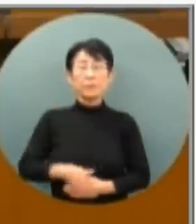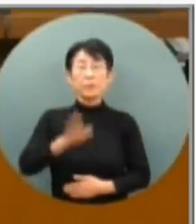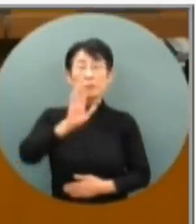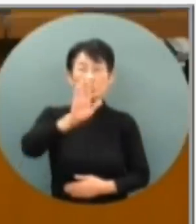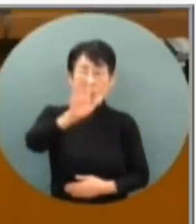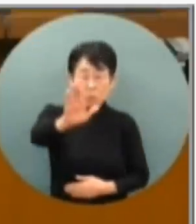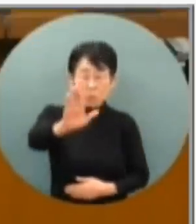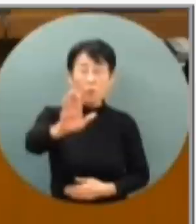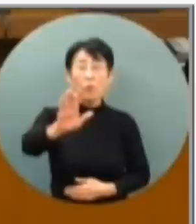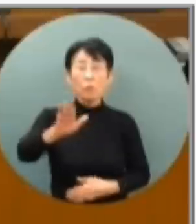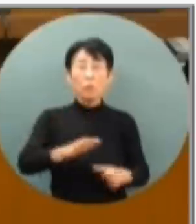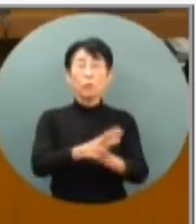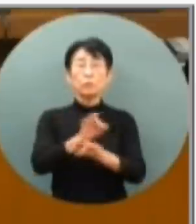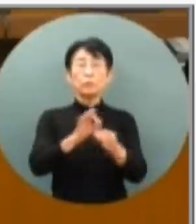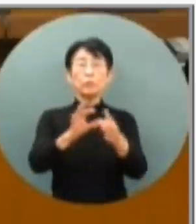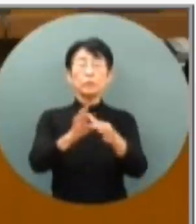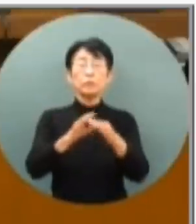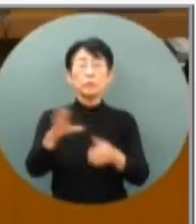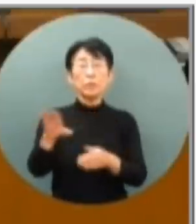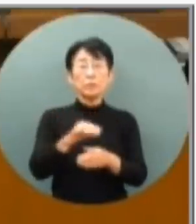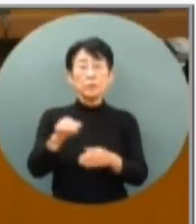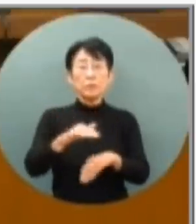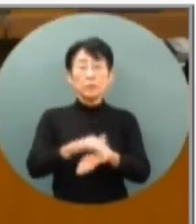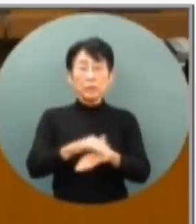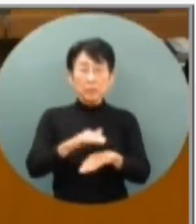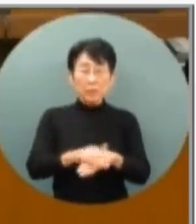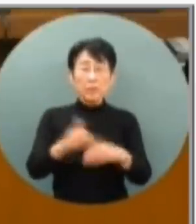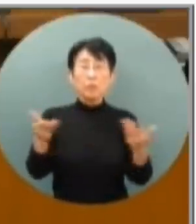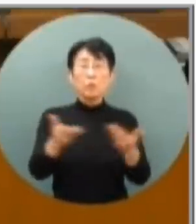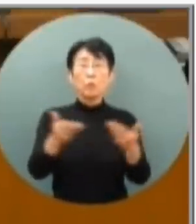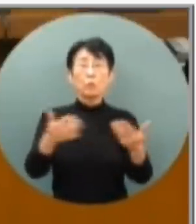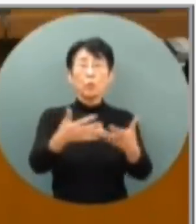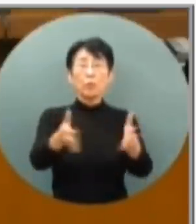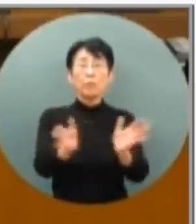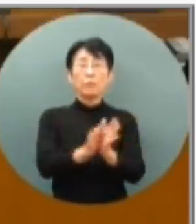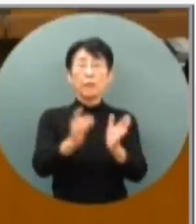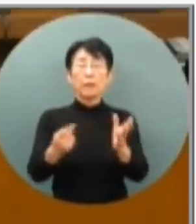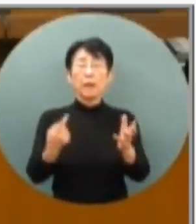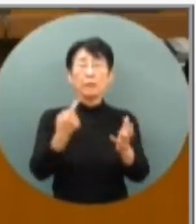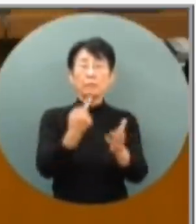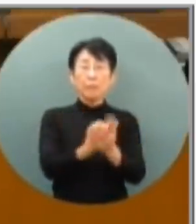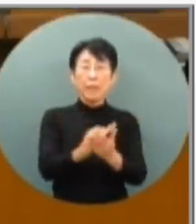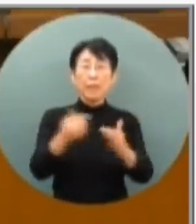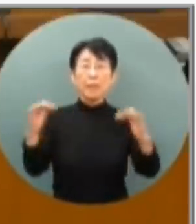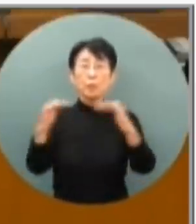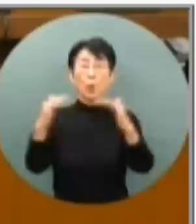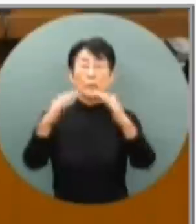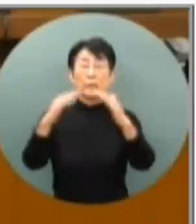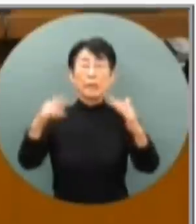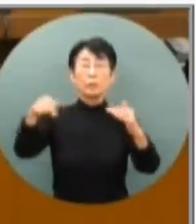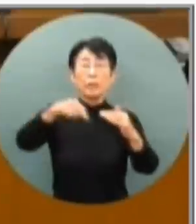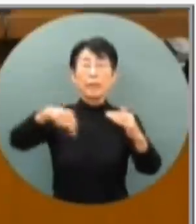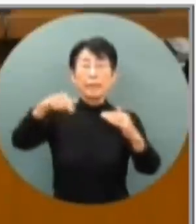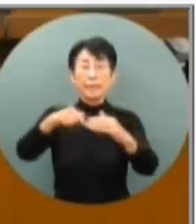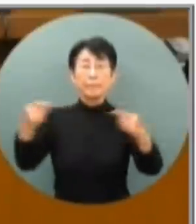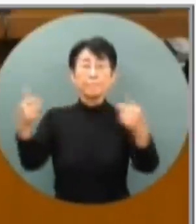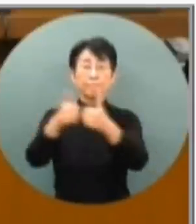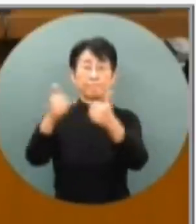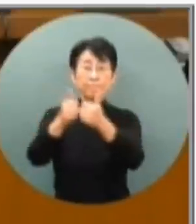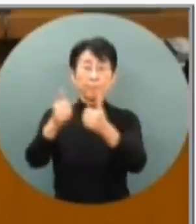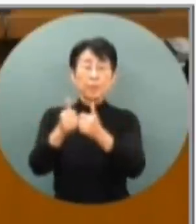用について、これ運動団体も入る協議会の中で議論をさせていただいて進めておりますので、まあ、ぜひです